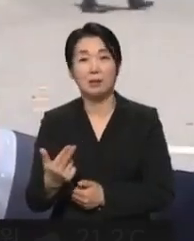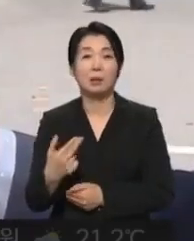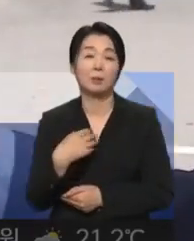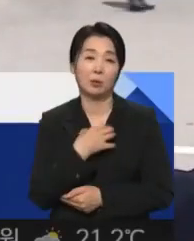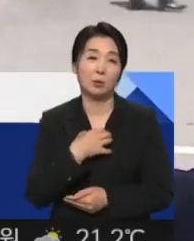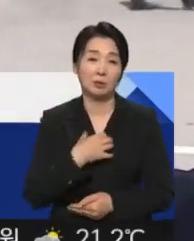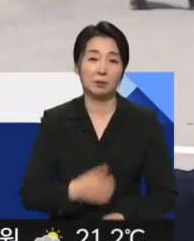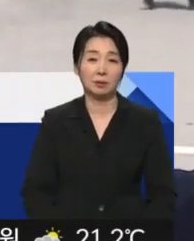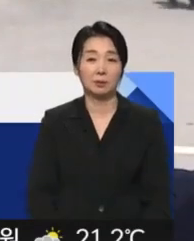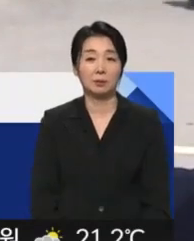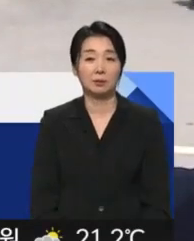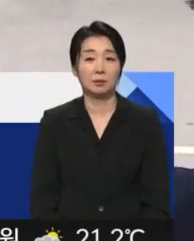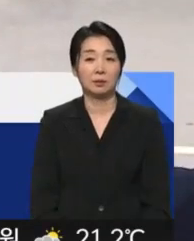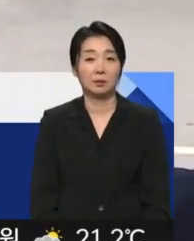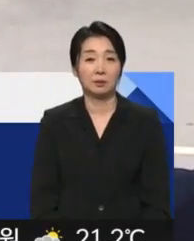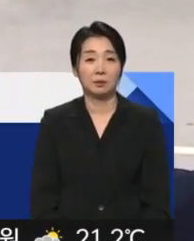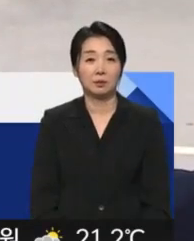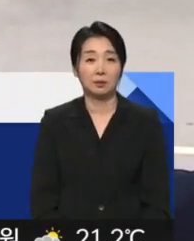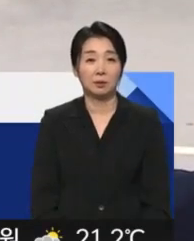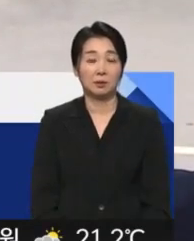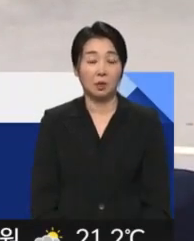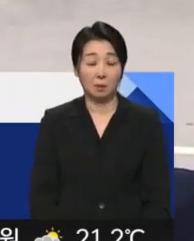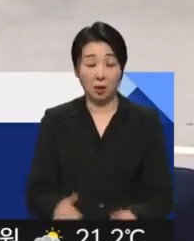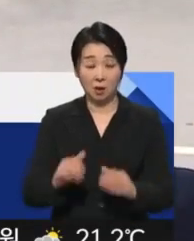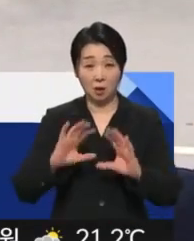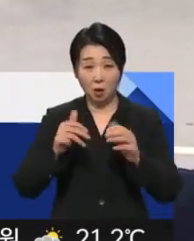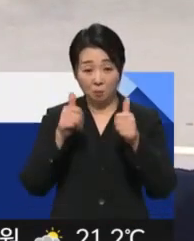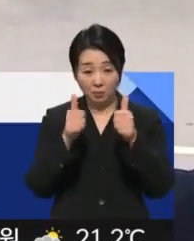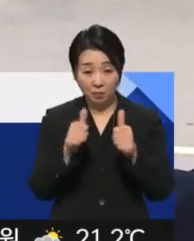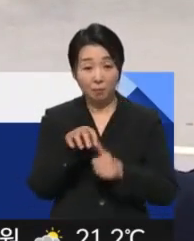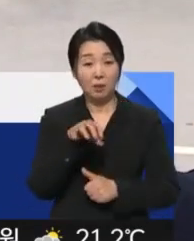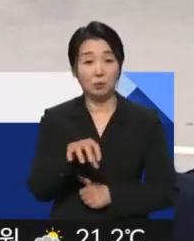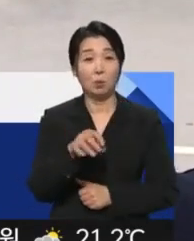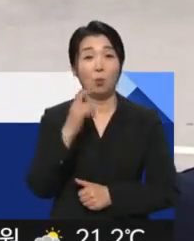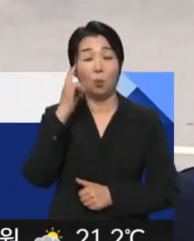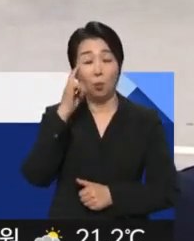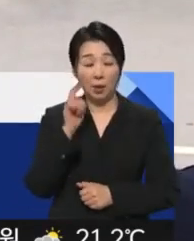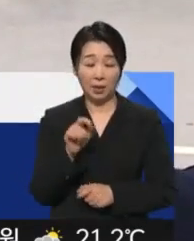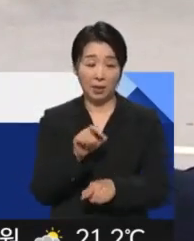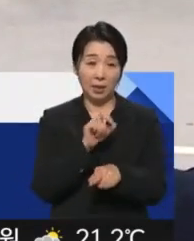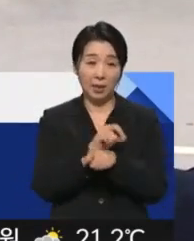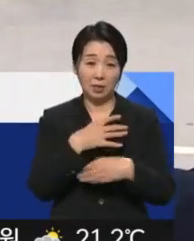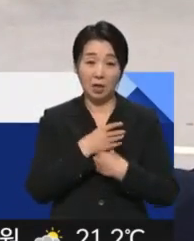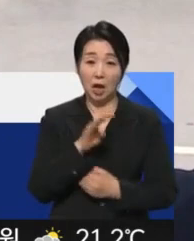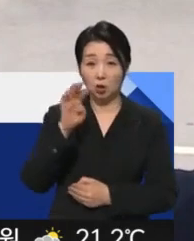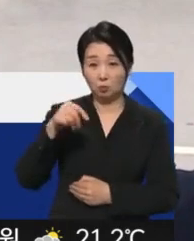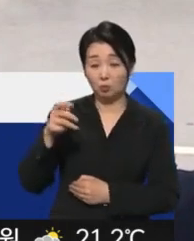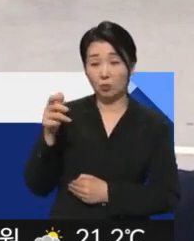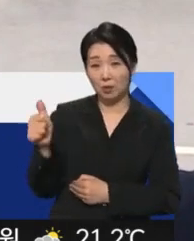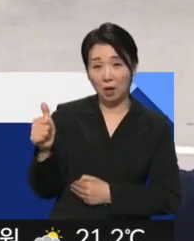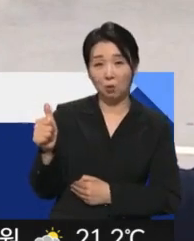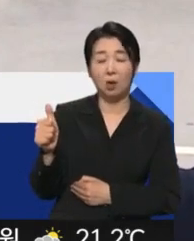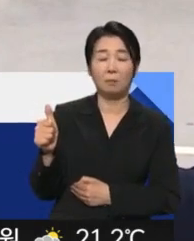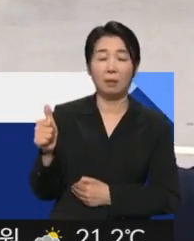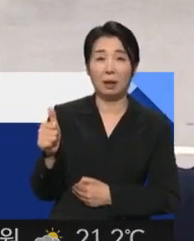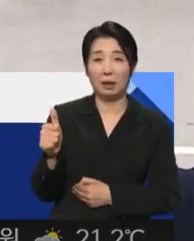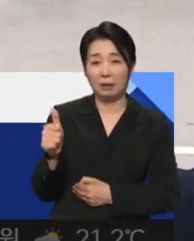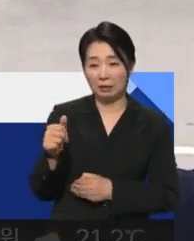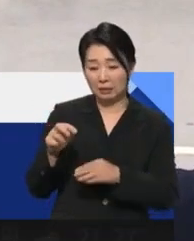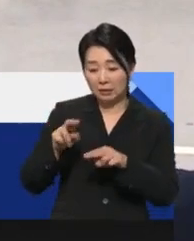아무래도 아마 헌법재판소에서도 행정안전부 장관의 공백 상태를 장기화하는